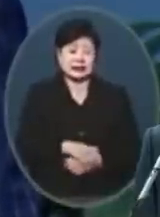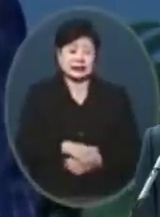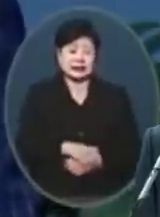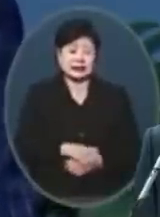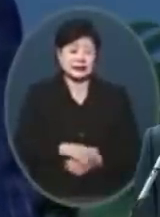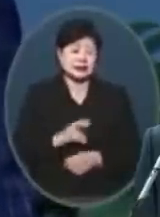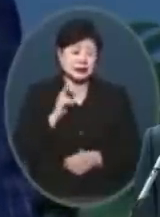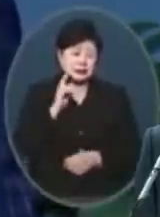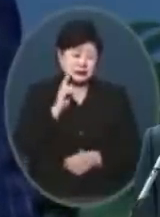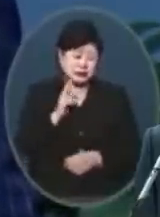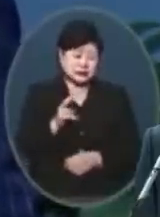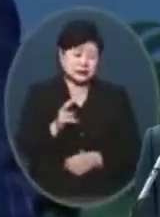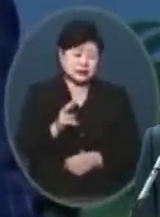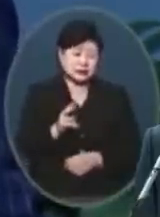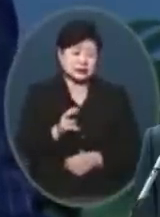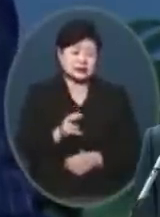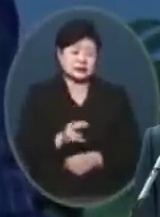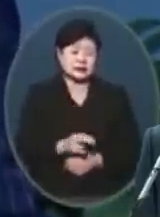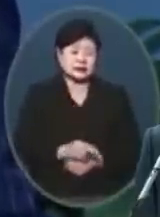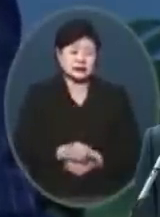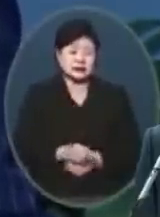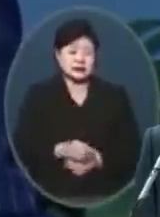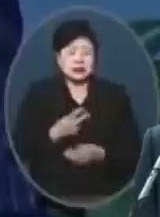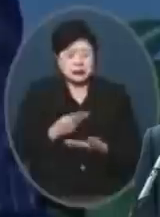얼마나 부대꼈던지